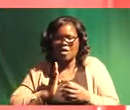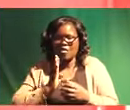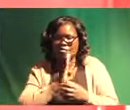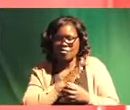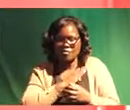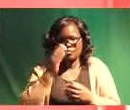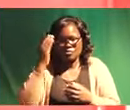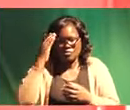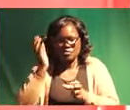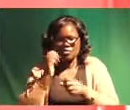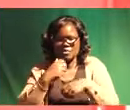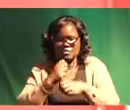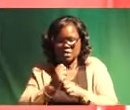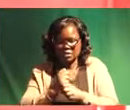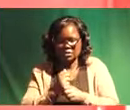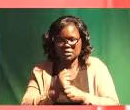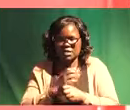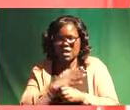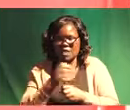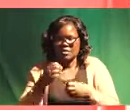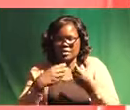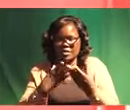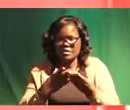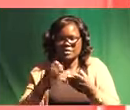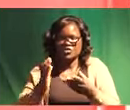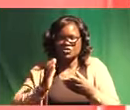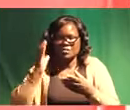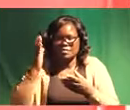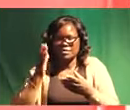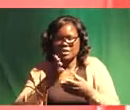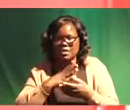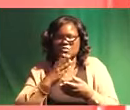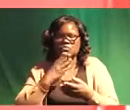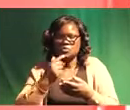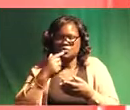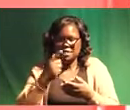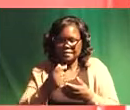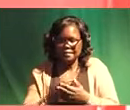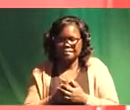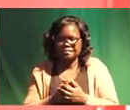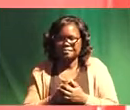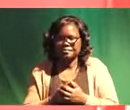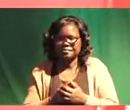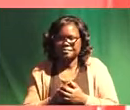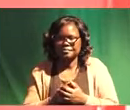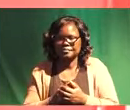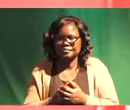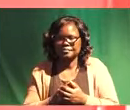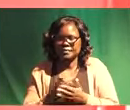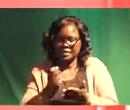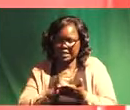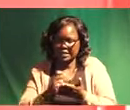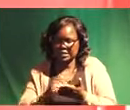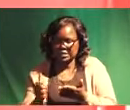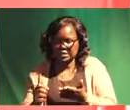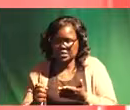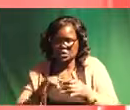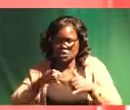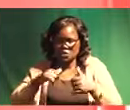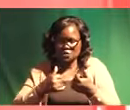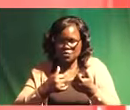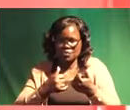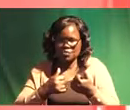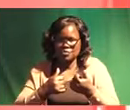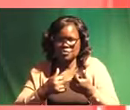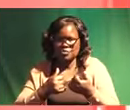unajua tumeitengeneza, umetupea chairman, na nataka kusema mimi nimesign new